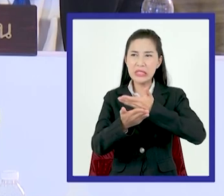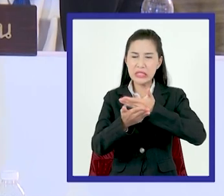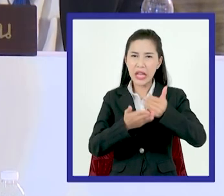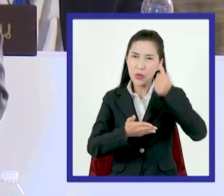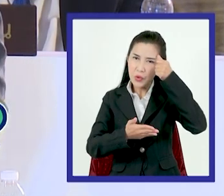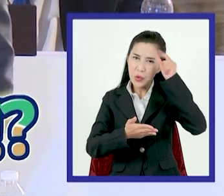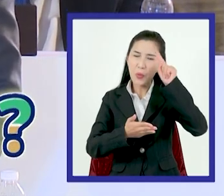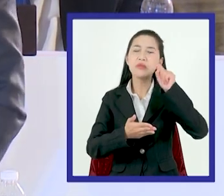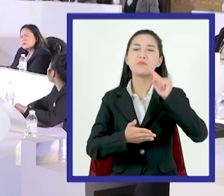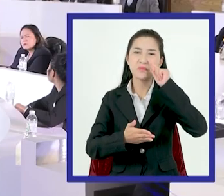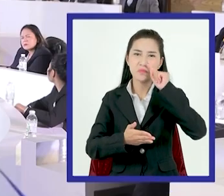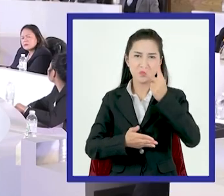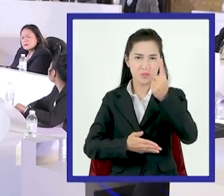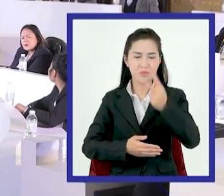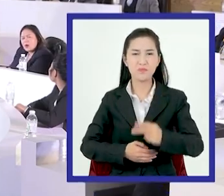เลยครับ